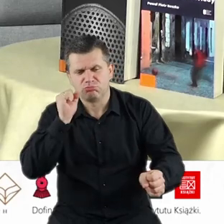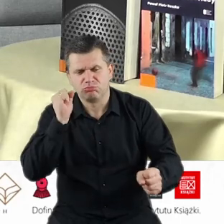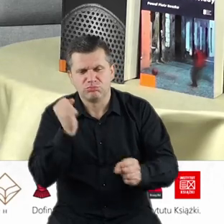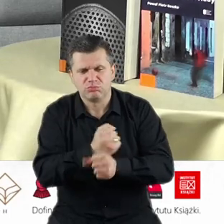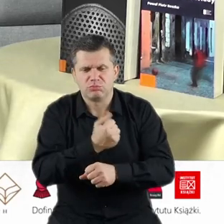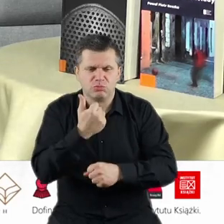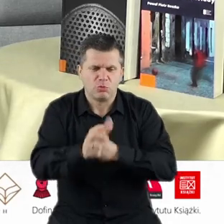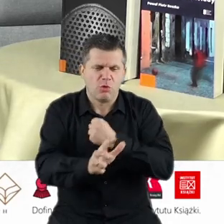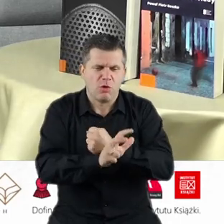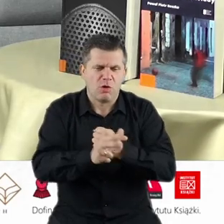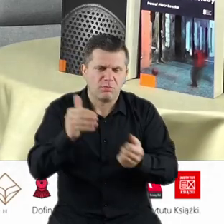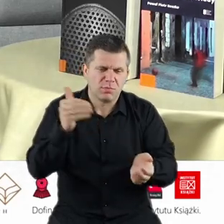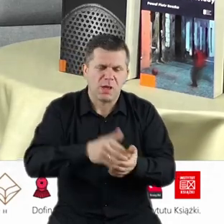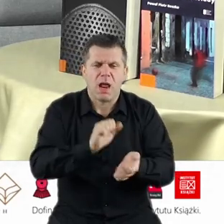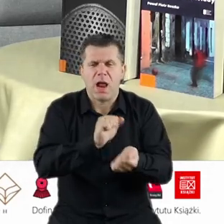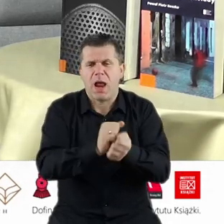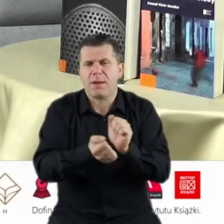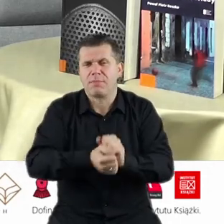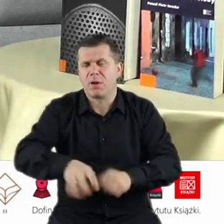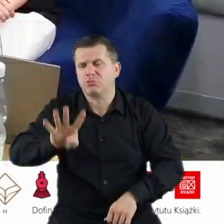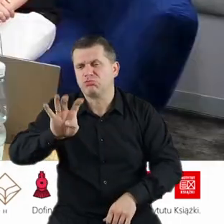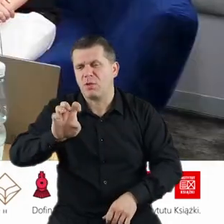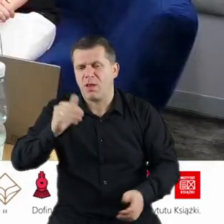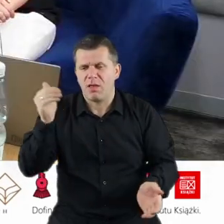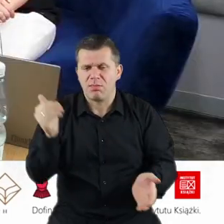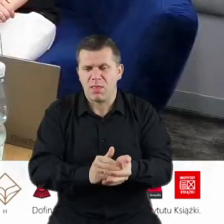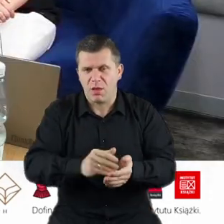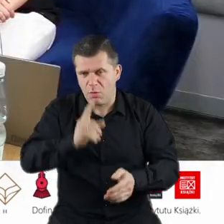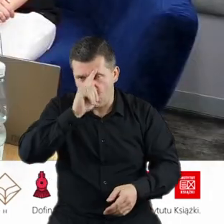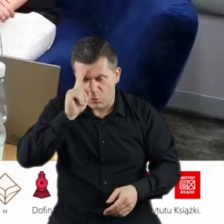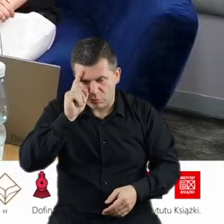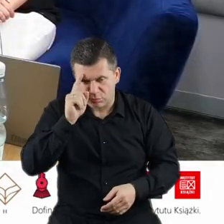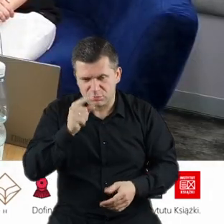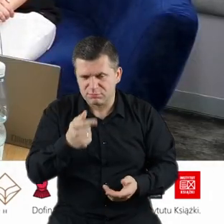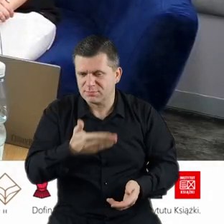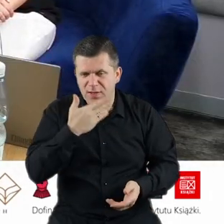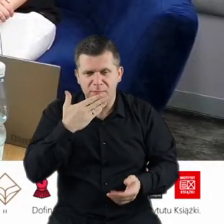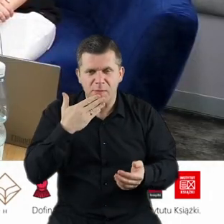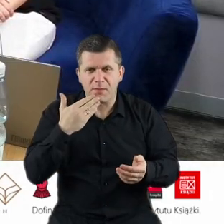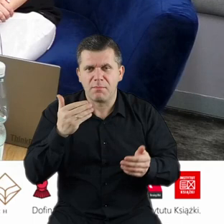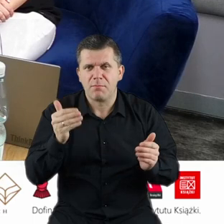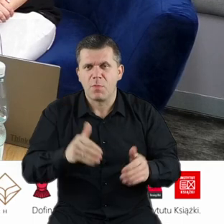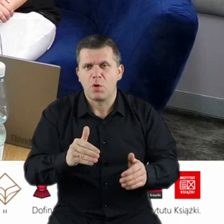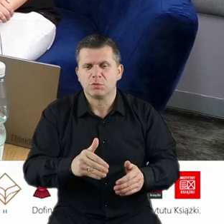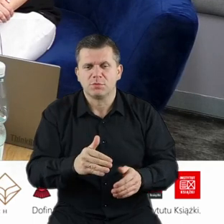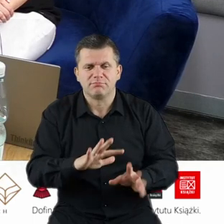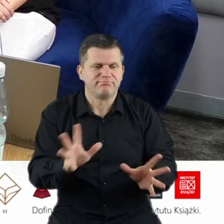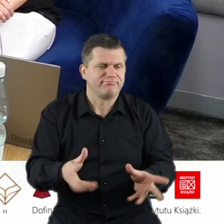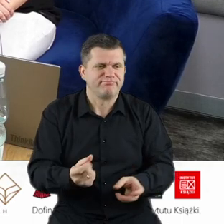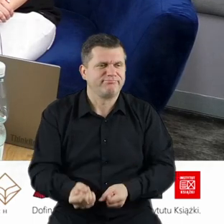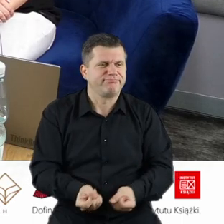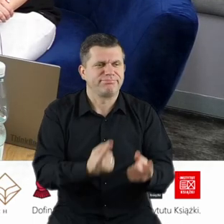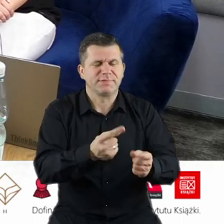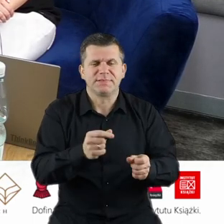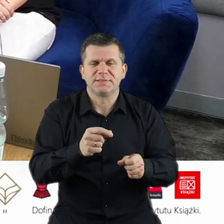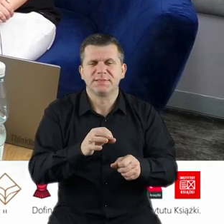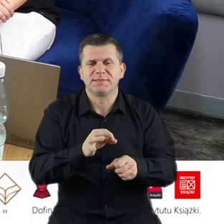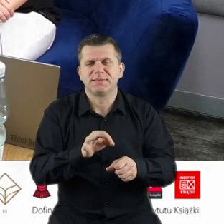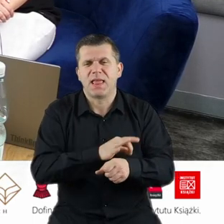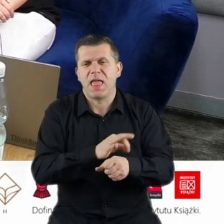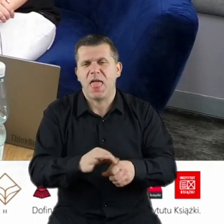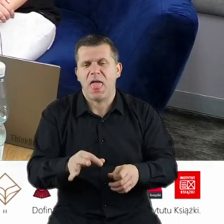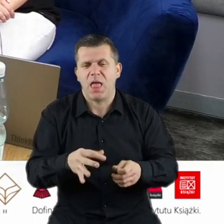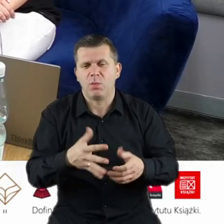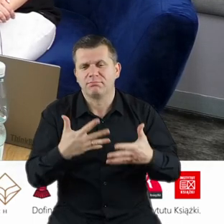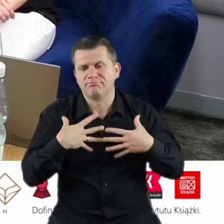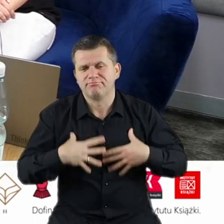jak się zamorduje 180 tysięcy ludzi, czy 400 jak w Bełżcu, no to niemożliwością jest pozbycie się takiej ilości ciał,